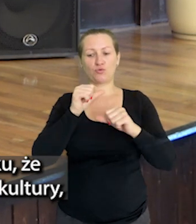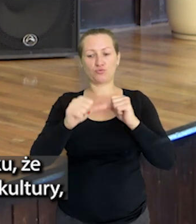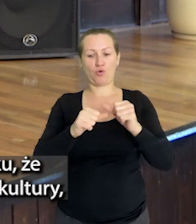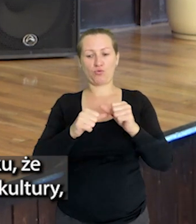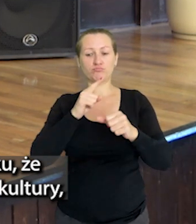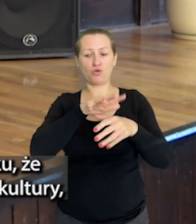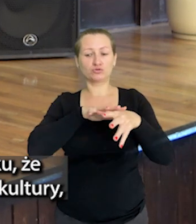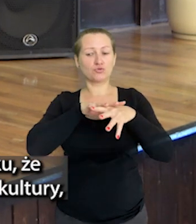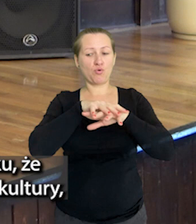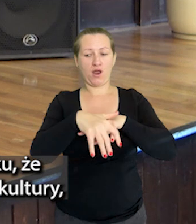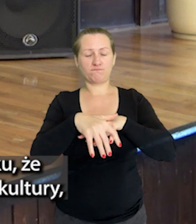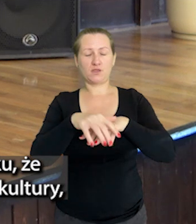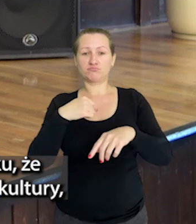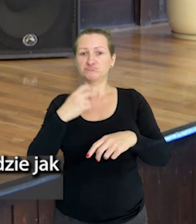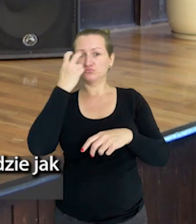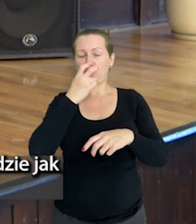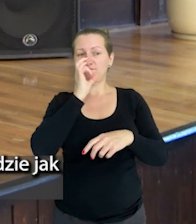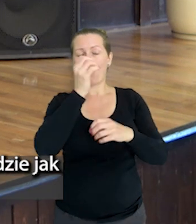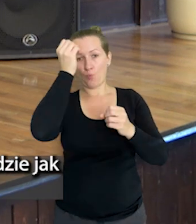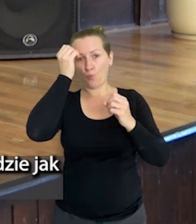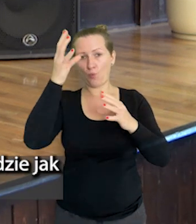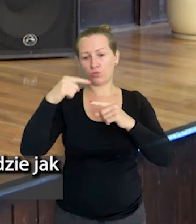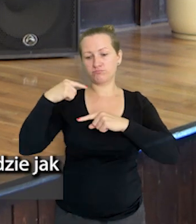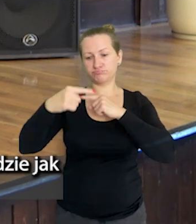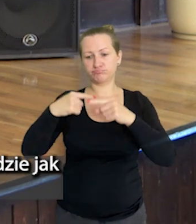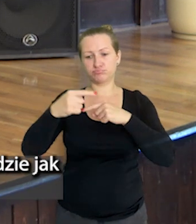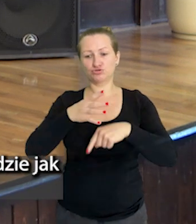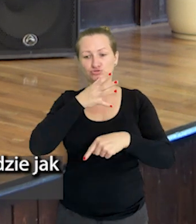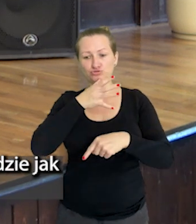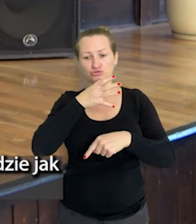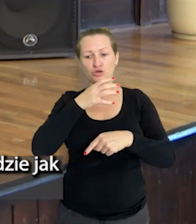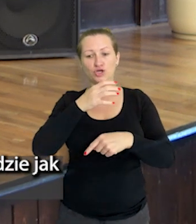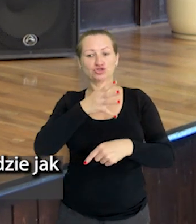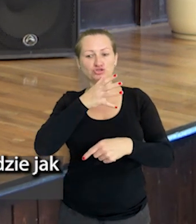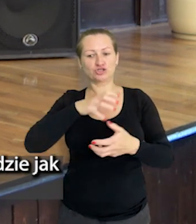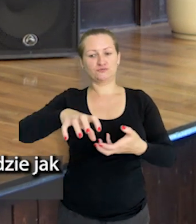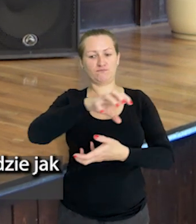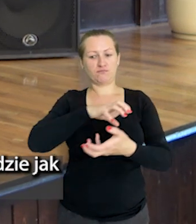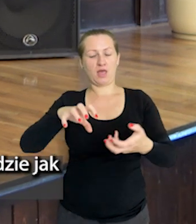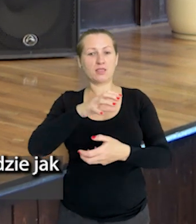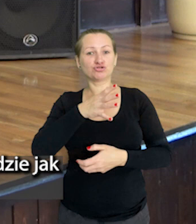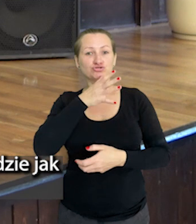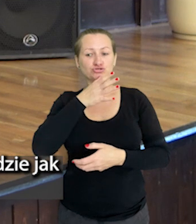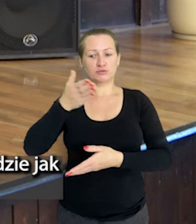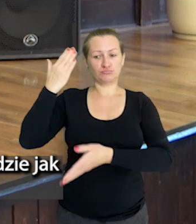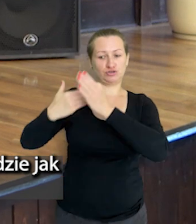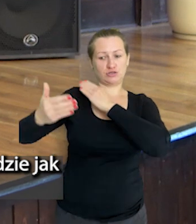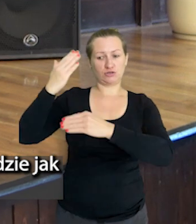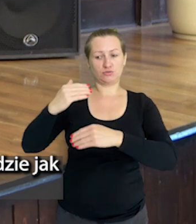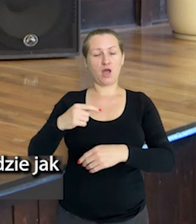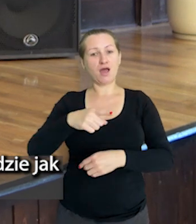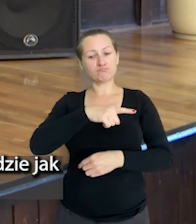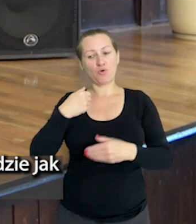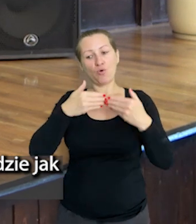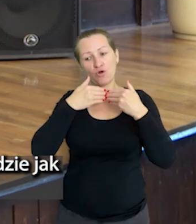że jesteśmy ciekawi żydowskiej kultury, żydowskiego świata, żydowskiej przeszłości, że otwarcie o tym mówimy, że